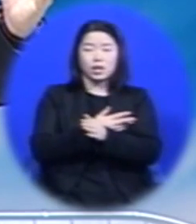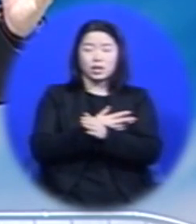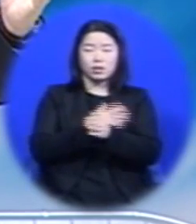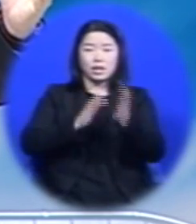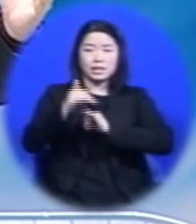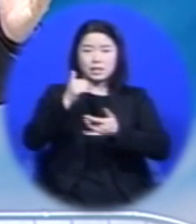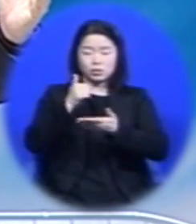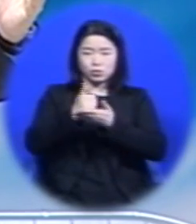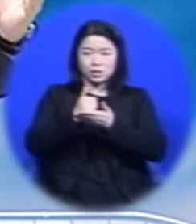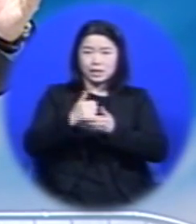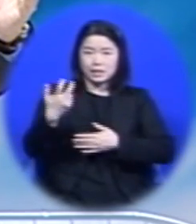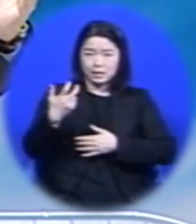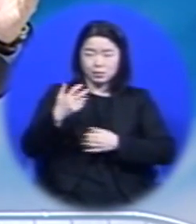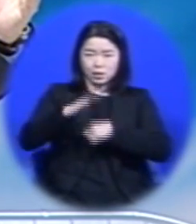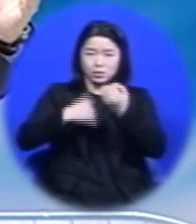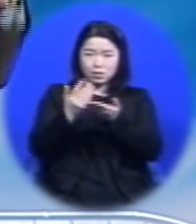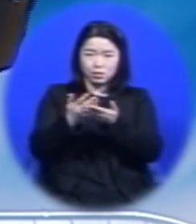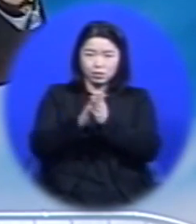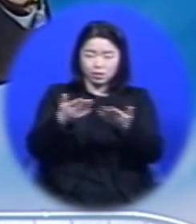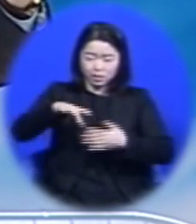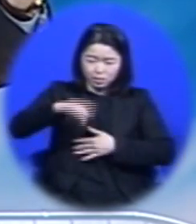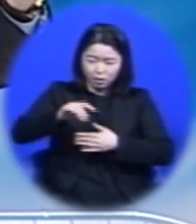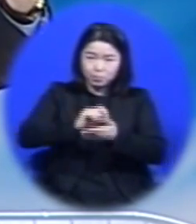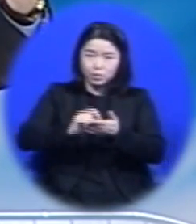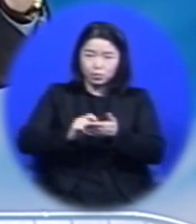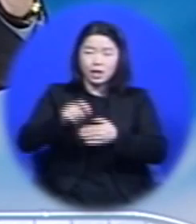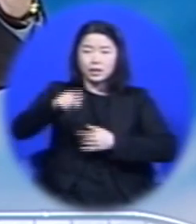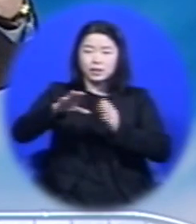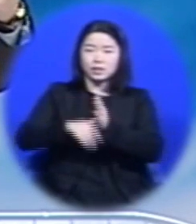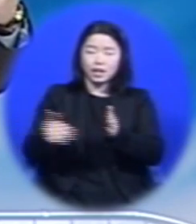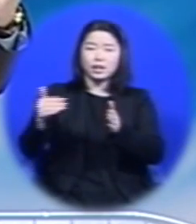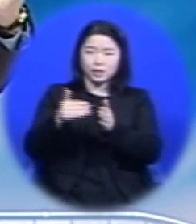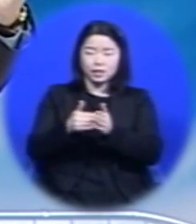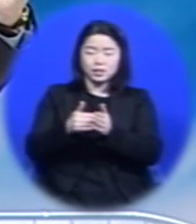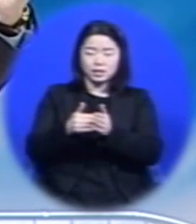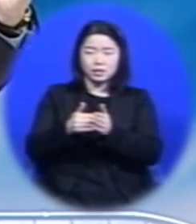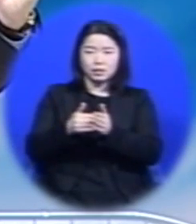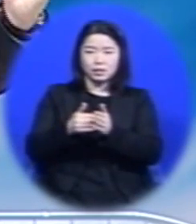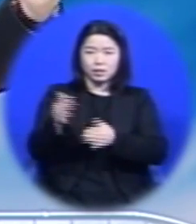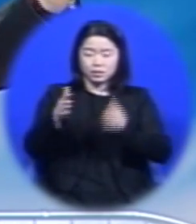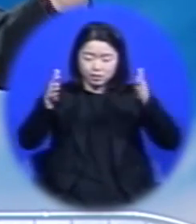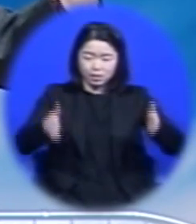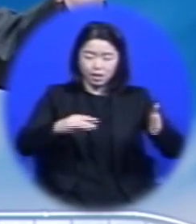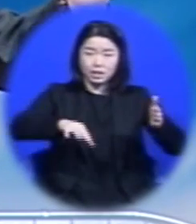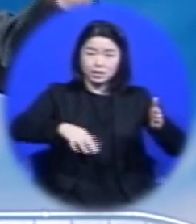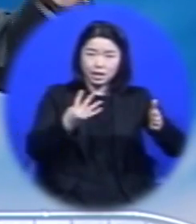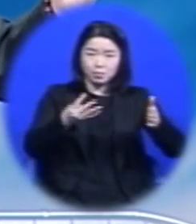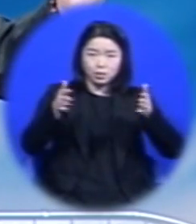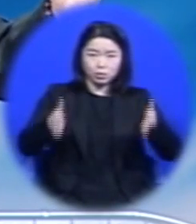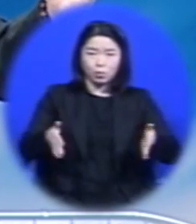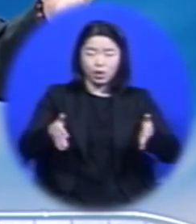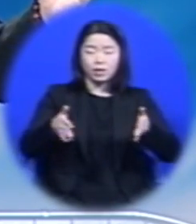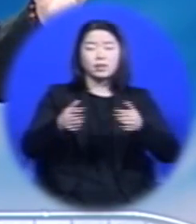70년 성경이 처음 기록되는 그때까지 신약성경이 기록되는 때까지 한 400여년